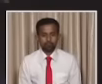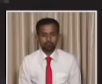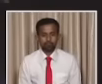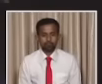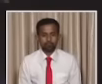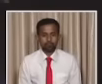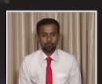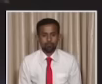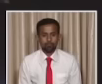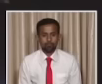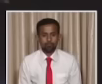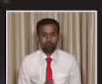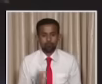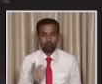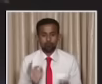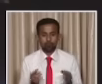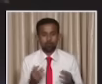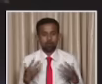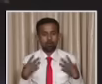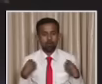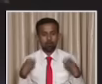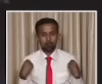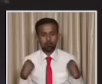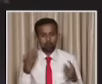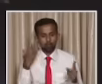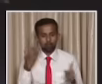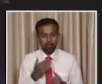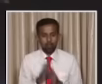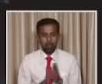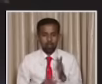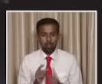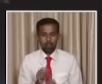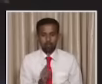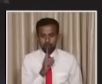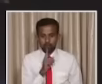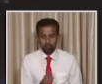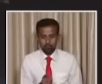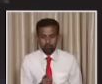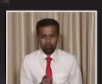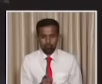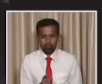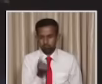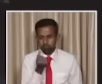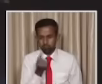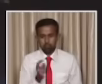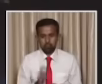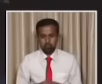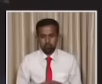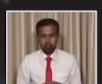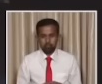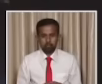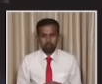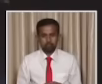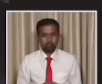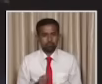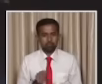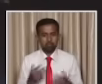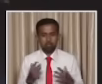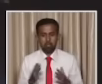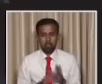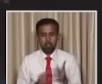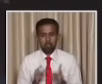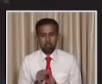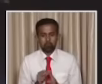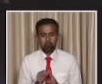අපි වතු යටිතල පහසුකම් පිළිබඳ අමාත්‍යාංශය ගත්තොත් මේ අමාත්‍යාංශයේ තියෙන පොඩි ප්‍රශ්නයක් කවදාවත් මේ අමාත්‍යාංශය ඉන්නේ